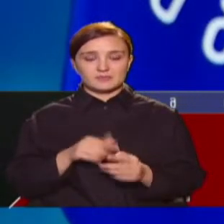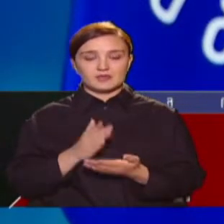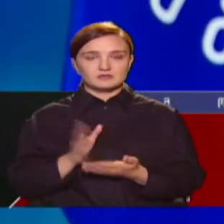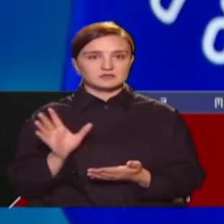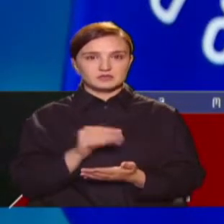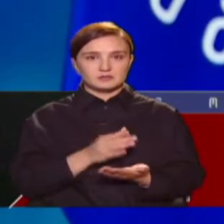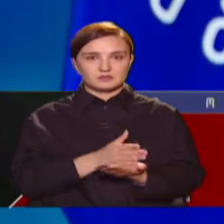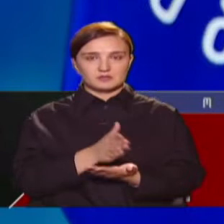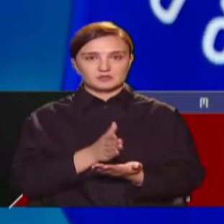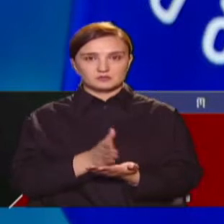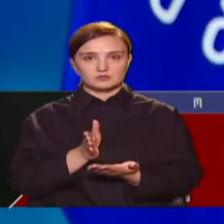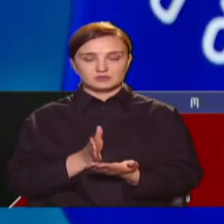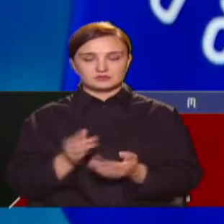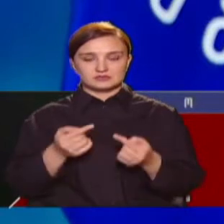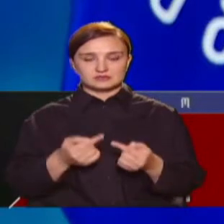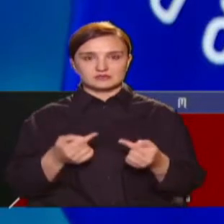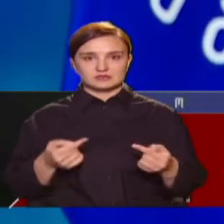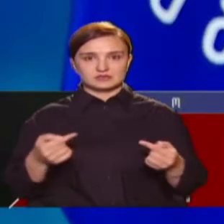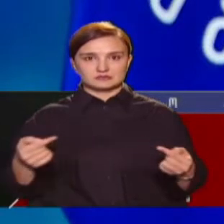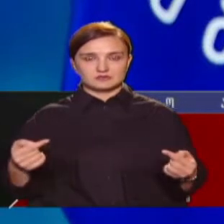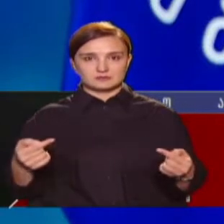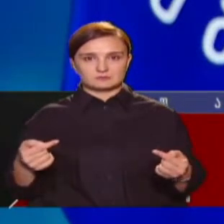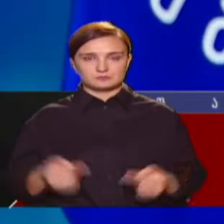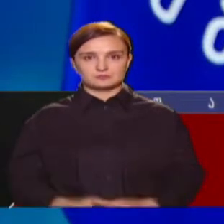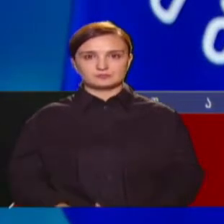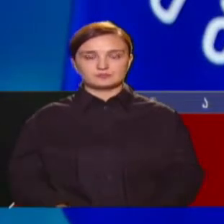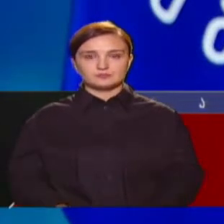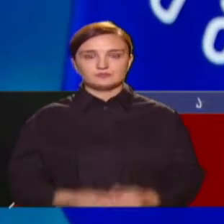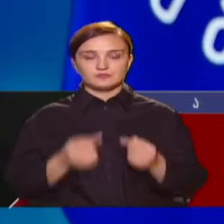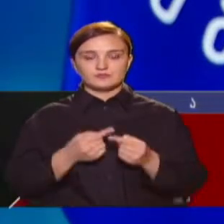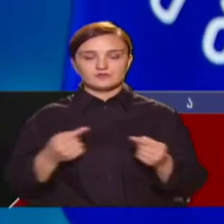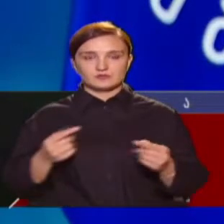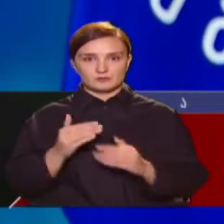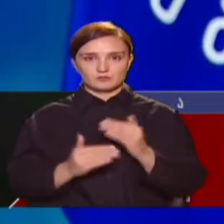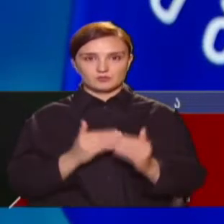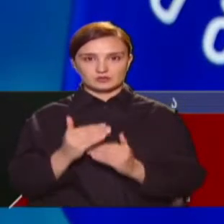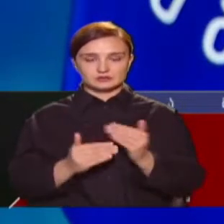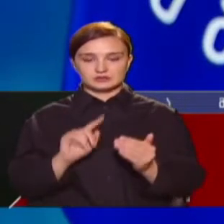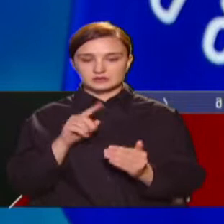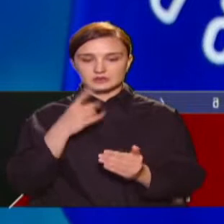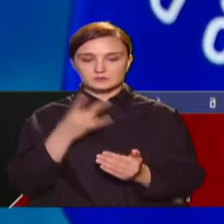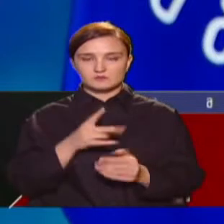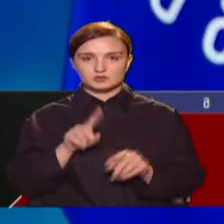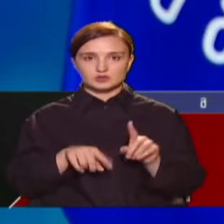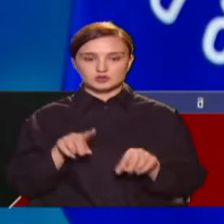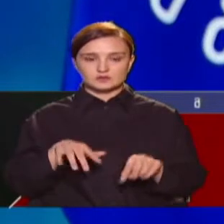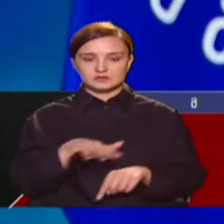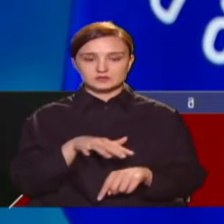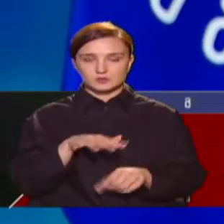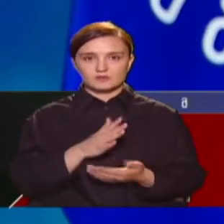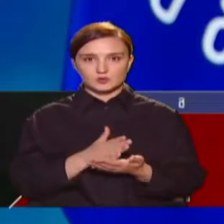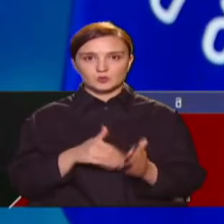ყველა მიმართულებით სხვადასხვა, ასე ვთქვათ, სხვადასხვა პროგრესი. რა თქმა უნდა, ზოგ სფეროებში აქვს